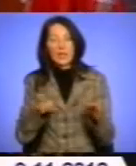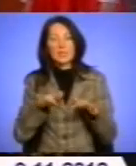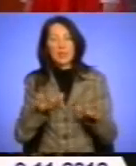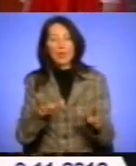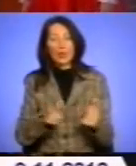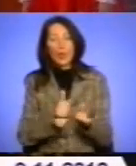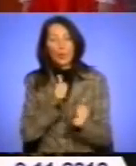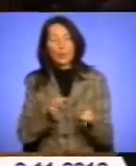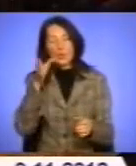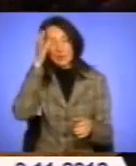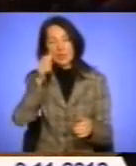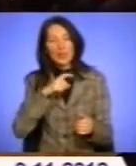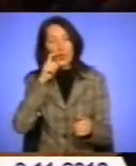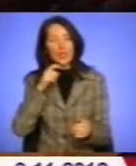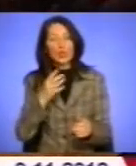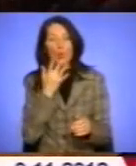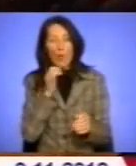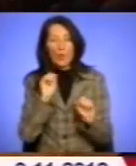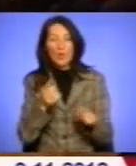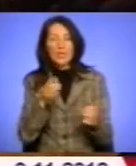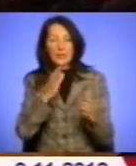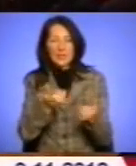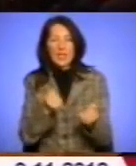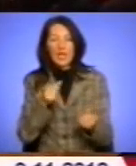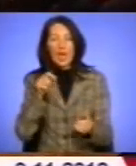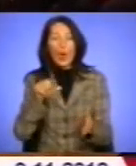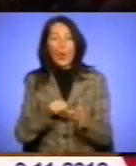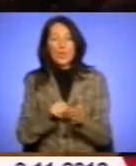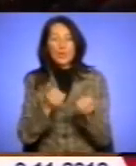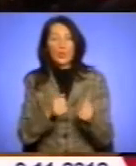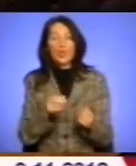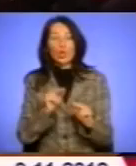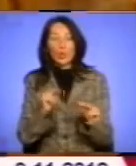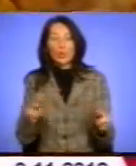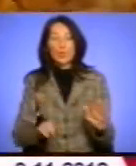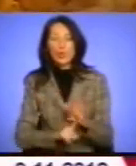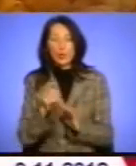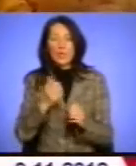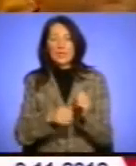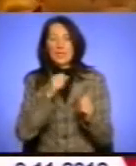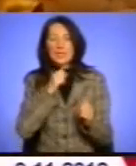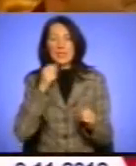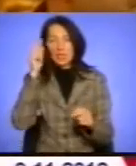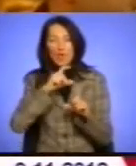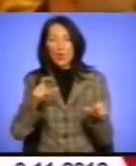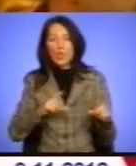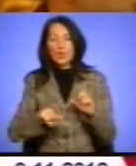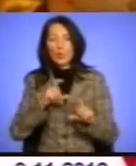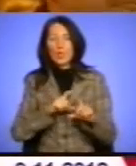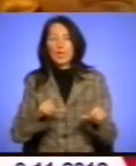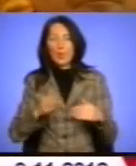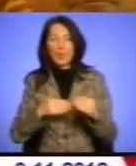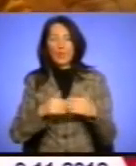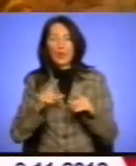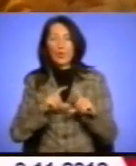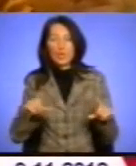української мови може взяти участь кожен учень початкової, середньої, старшої школи, студенти профтехучилищ і вишів. Він проходить